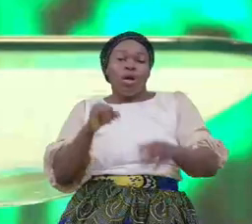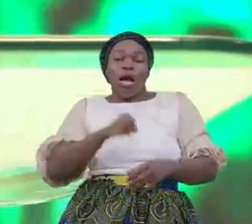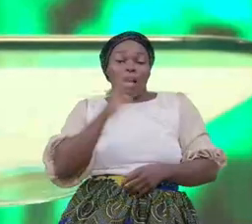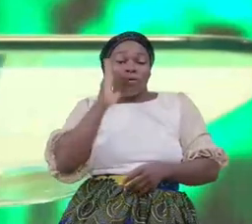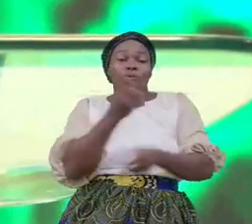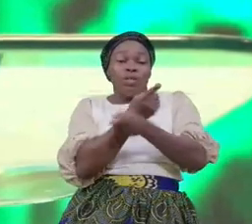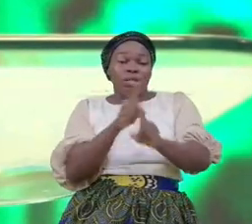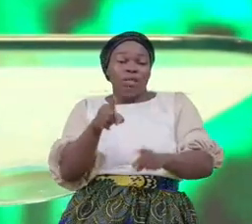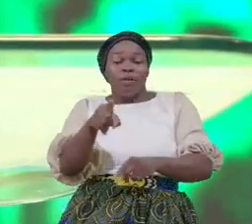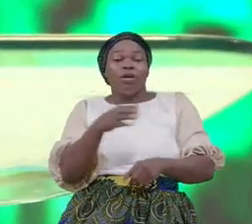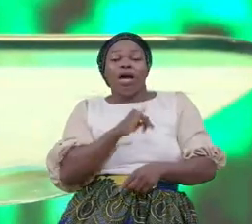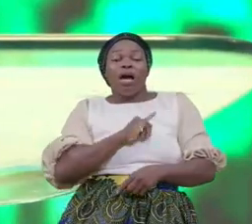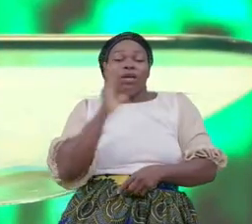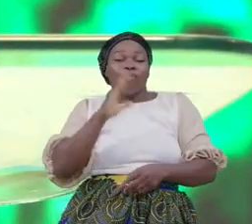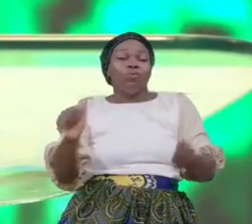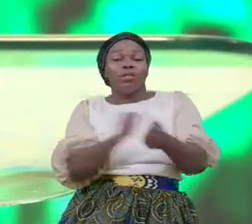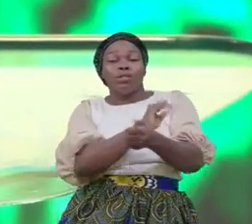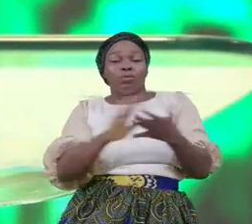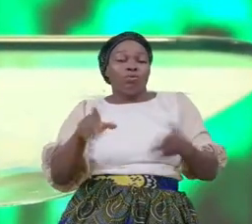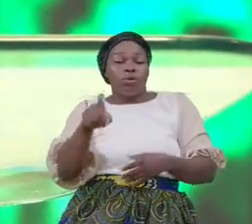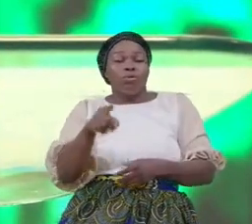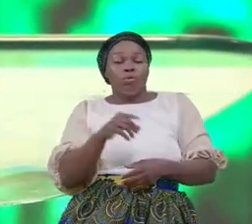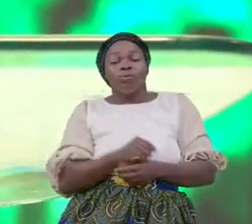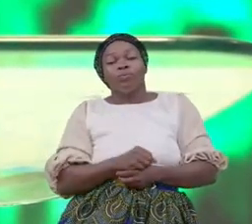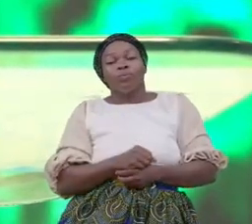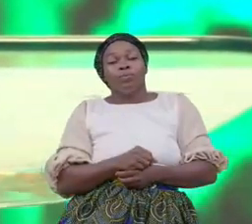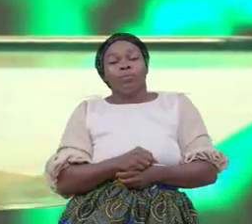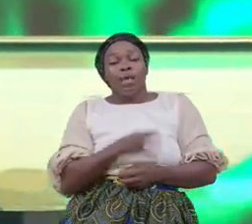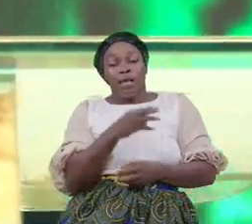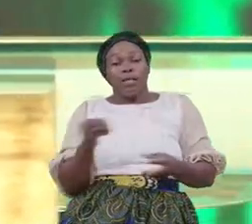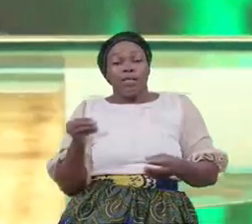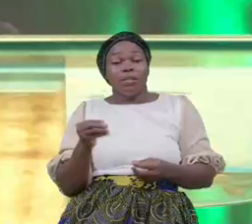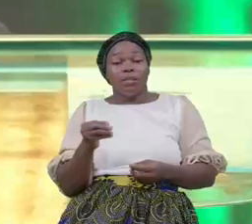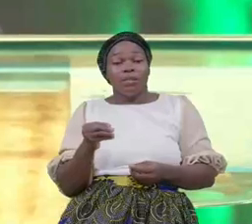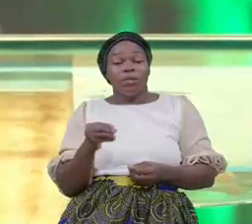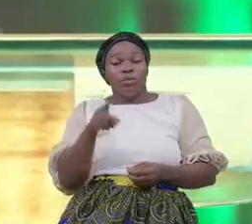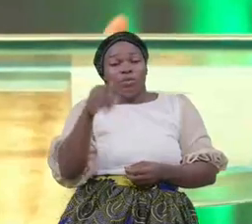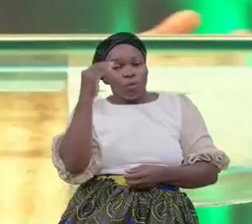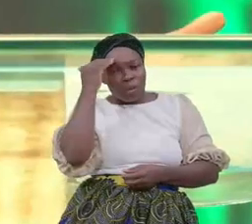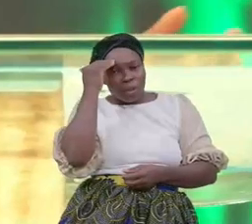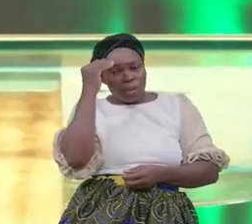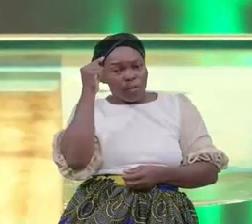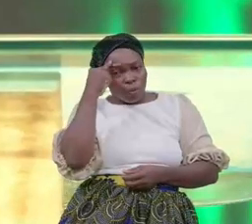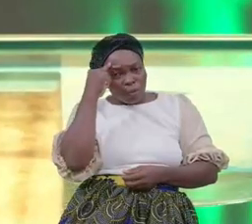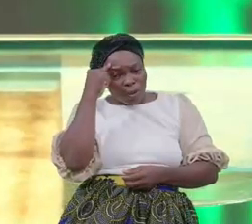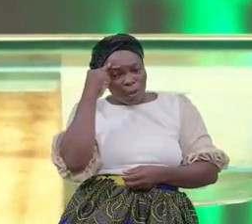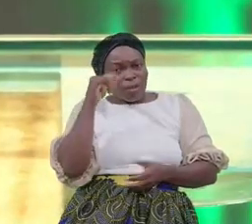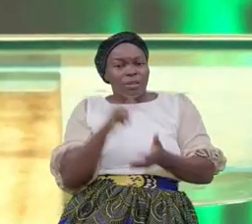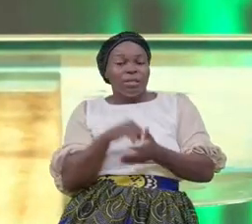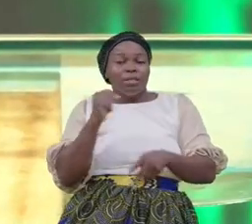te montrer ça, je vais t'éliminer, je vais te dévorer, je vais te détruire. Vous croyez que, ils croient que les gens vont